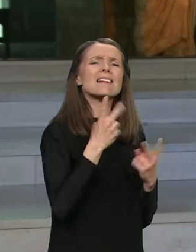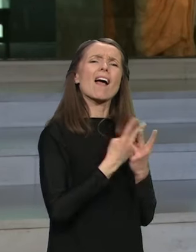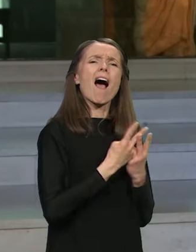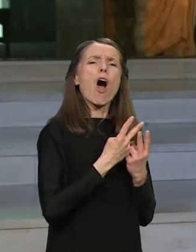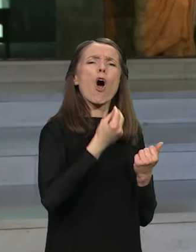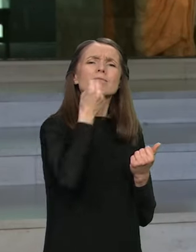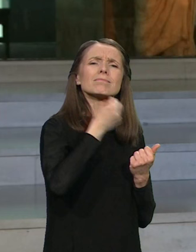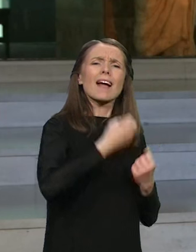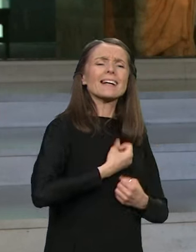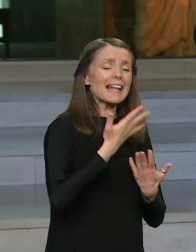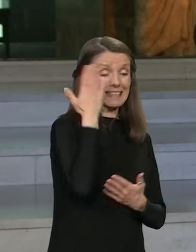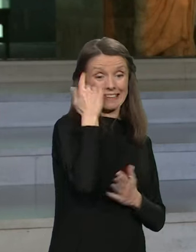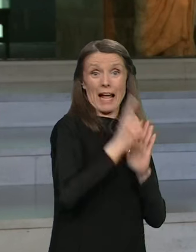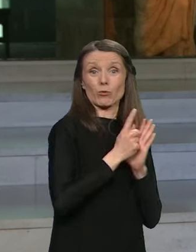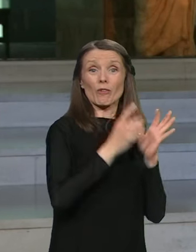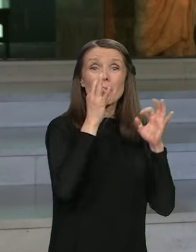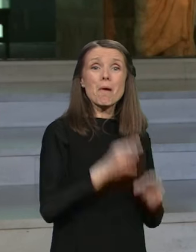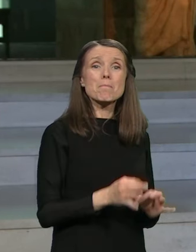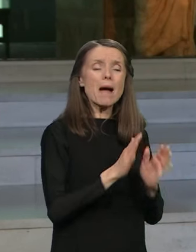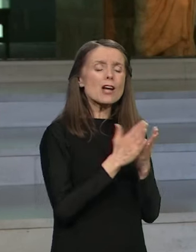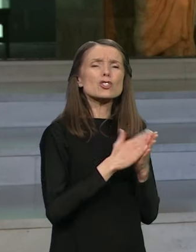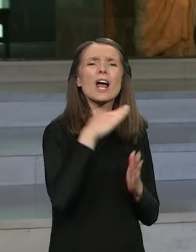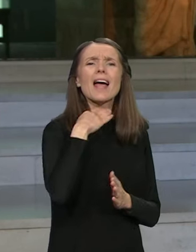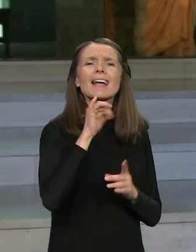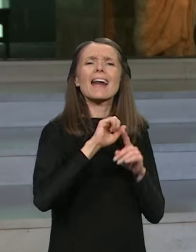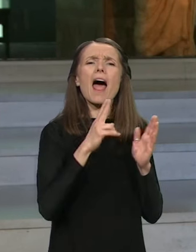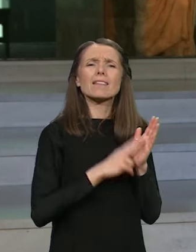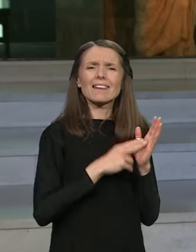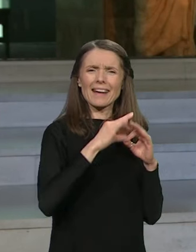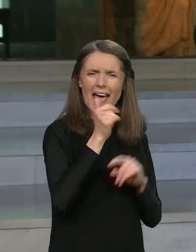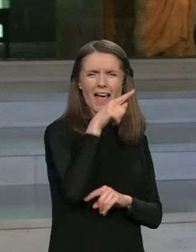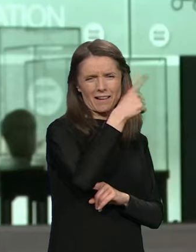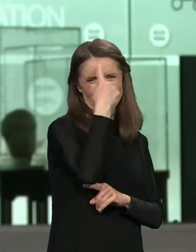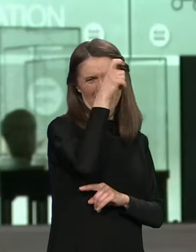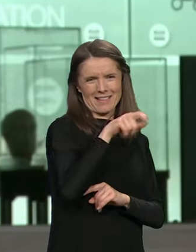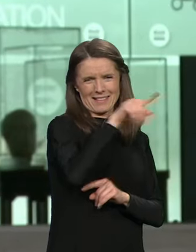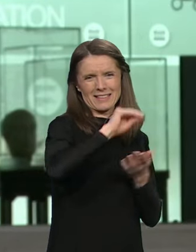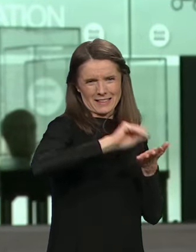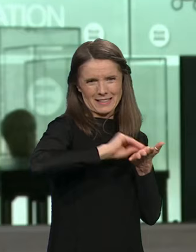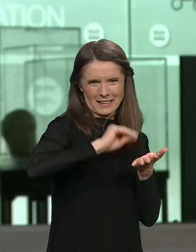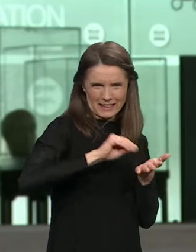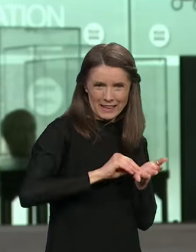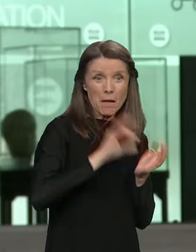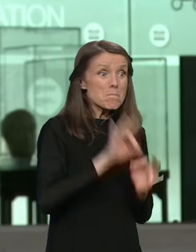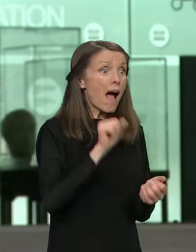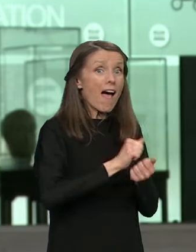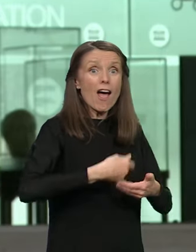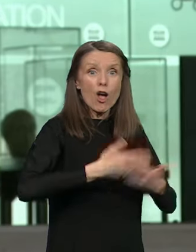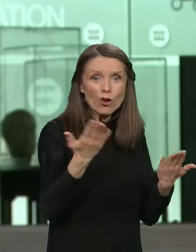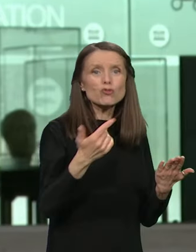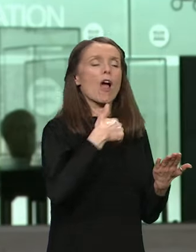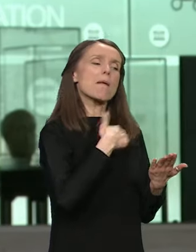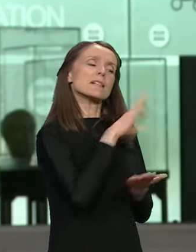je tada se pojavila prevod Gradinara, Rabindranata Tagorea. I onda smo mi to spremili i